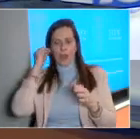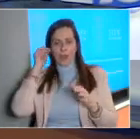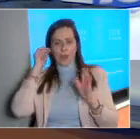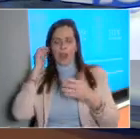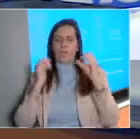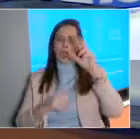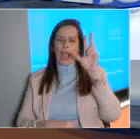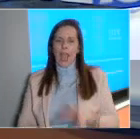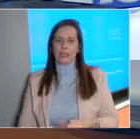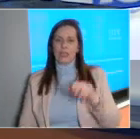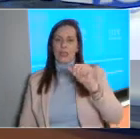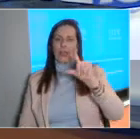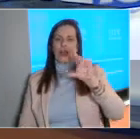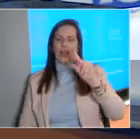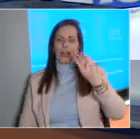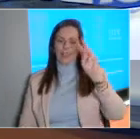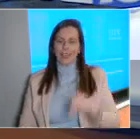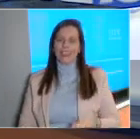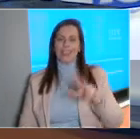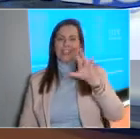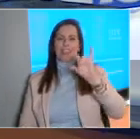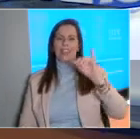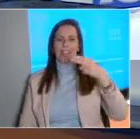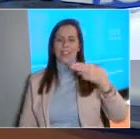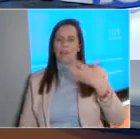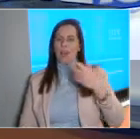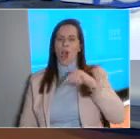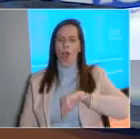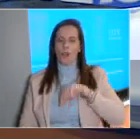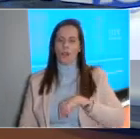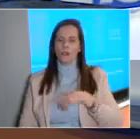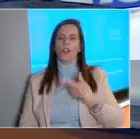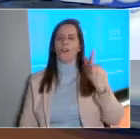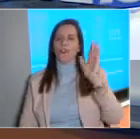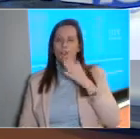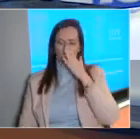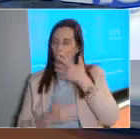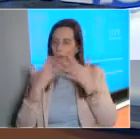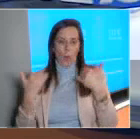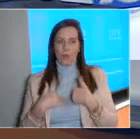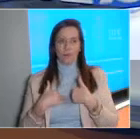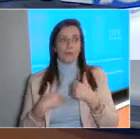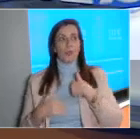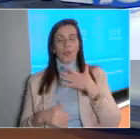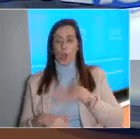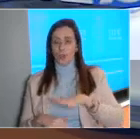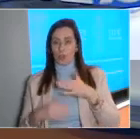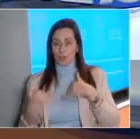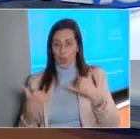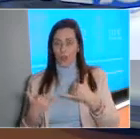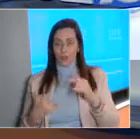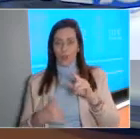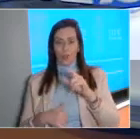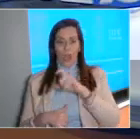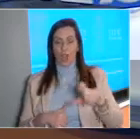איפה חיים כץ? טוב, צחי הנגבי אין לו אישיות, זה ישן כבר. אקוניס, שטייניץ, טוב, לא ברור לעניין. אני רוצה, אבל אני רוצה דווקא... אפשר לפנות שנייה